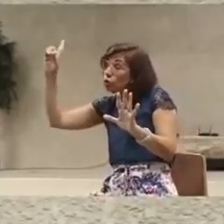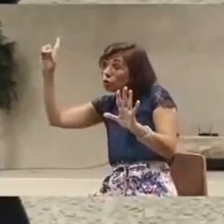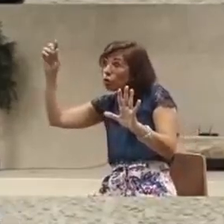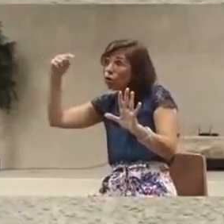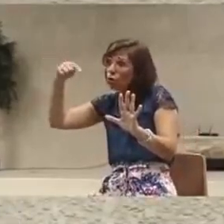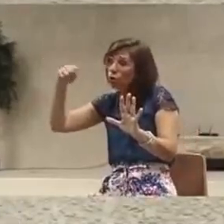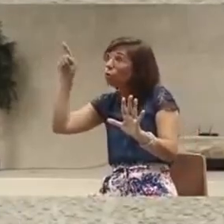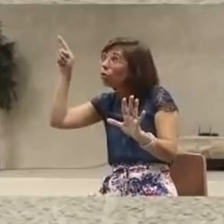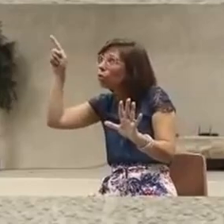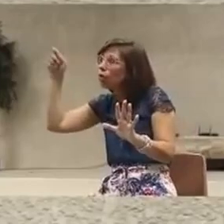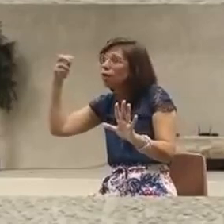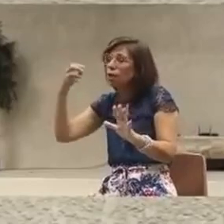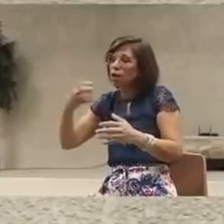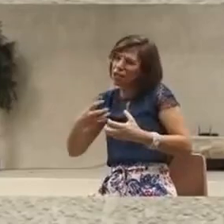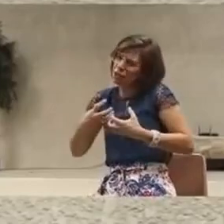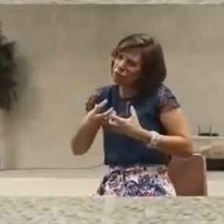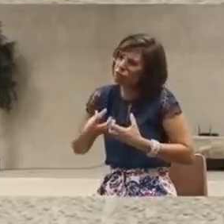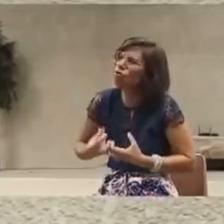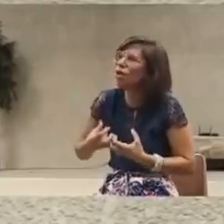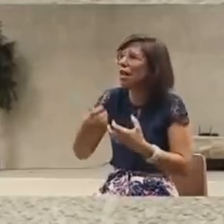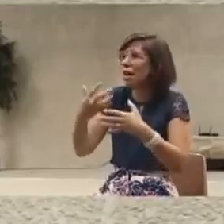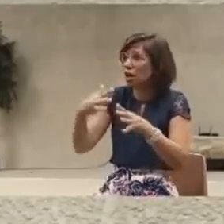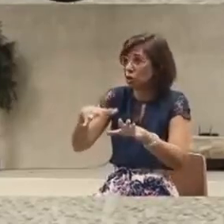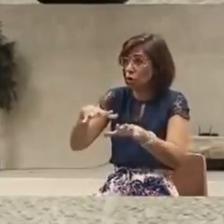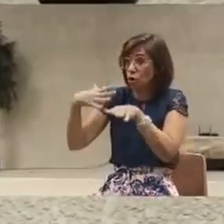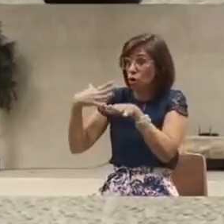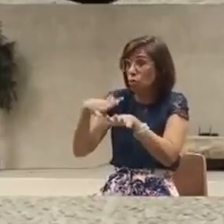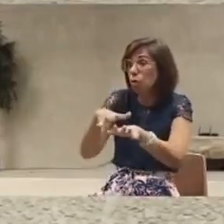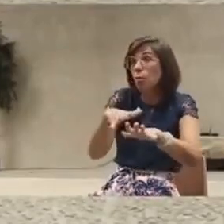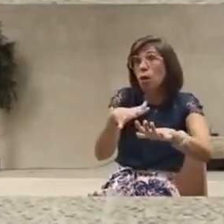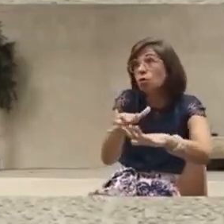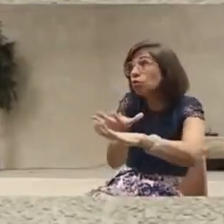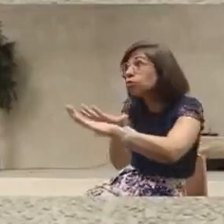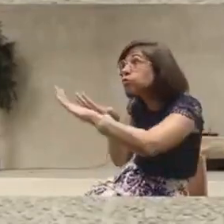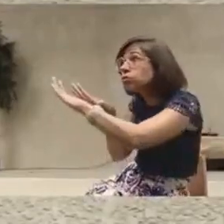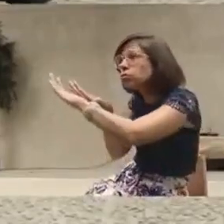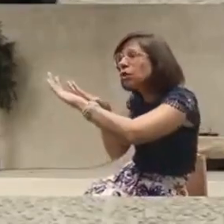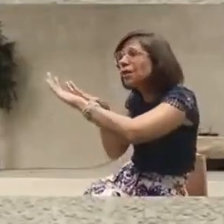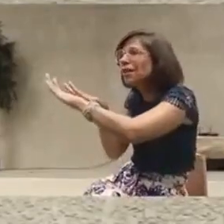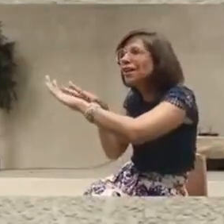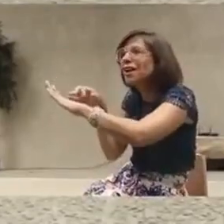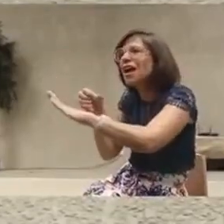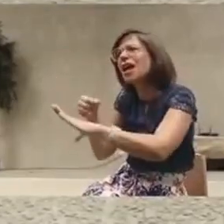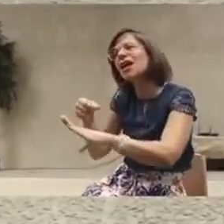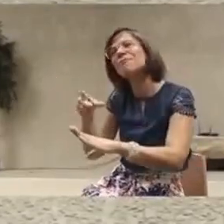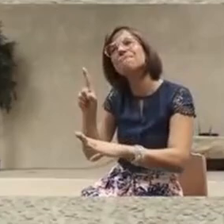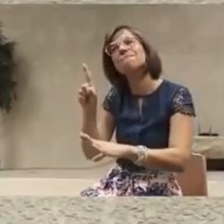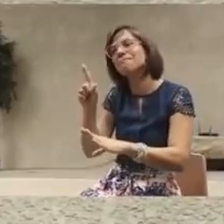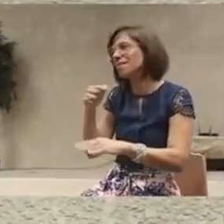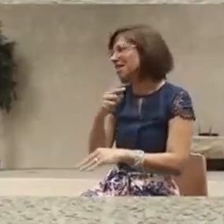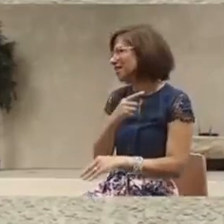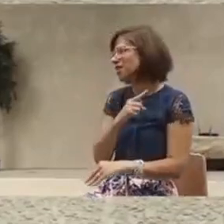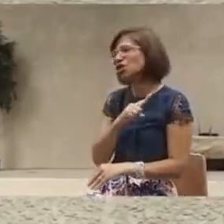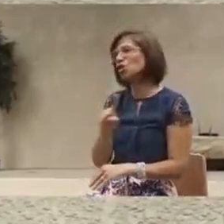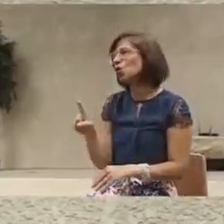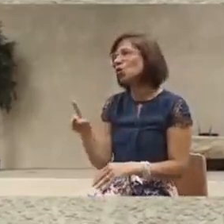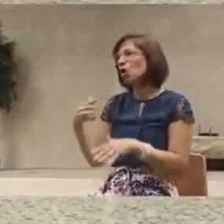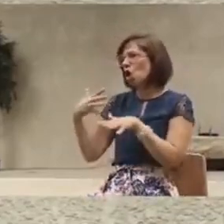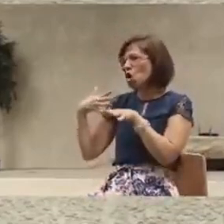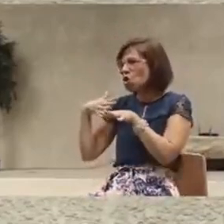Mais il n'en était pas ainsi. Au contraire, la persécution s'est intensifié, il a